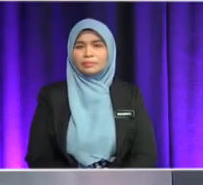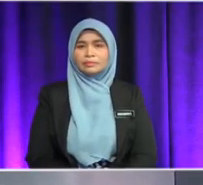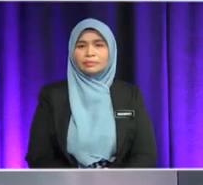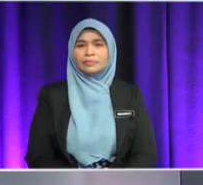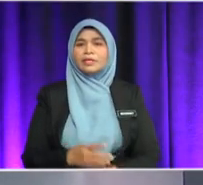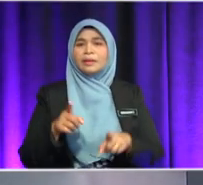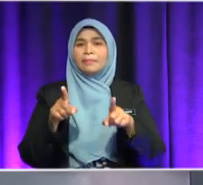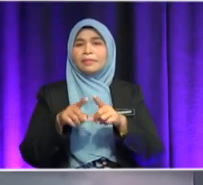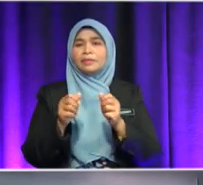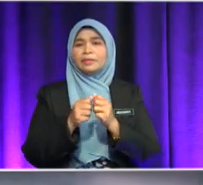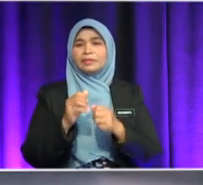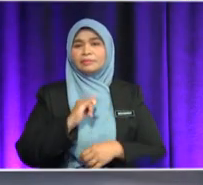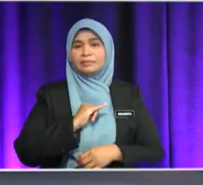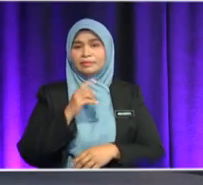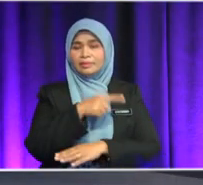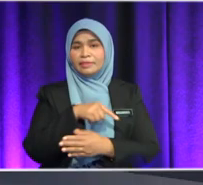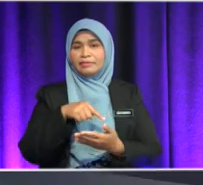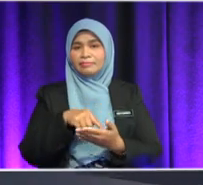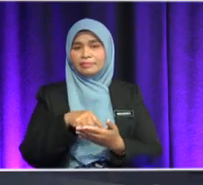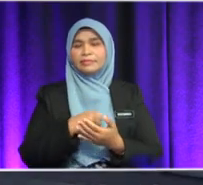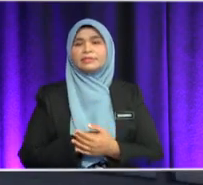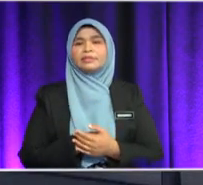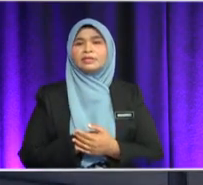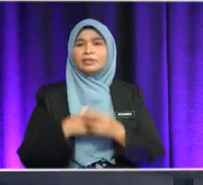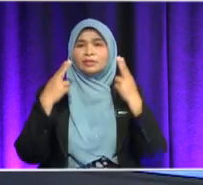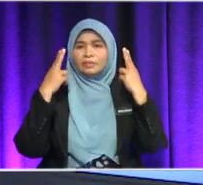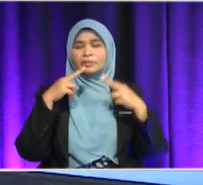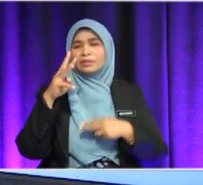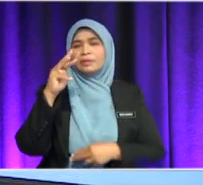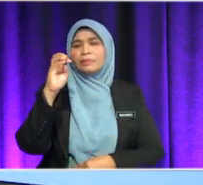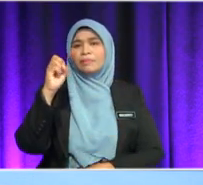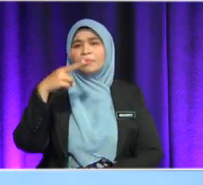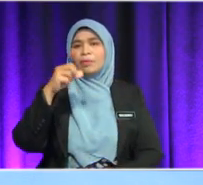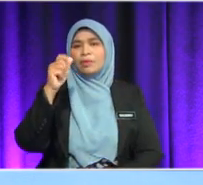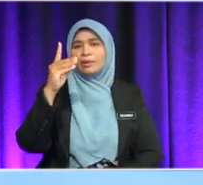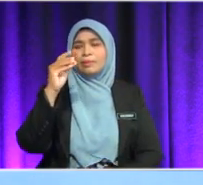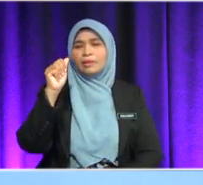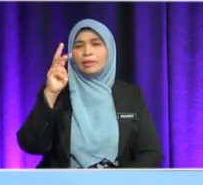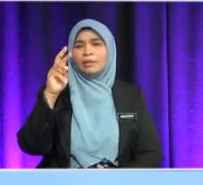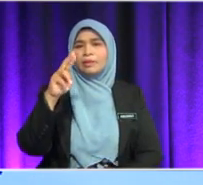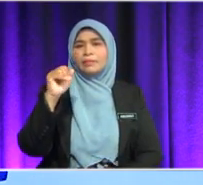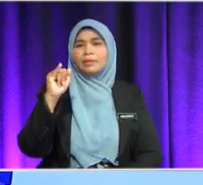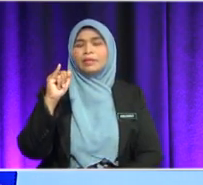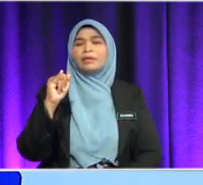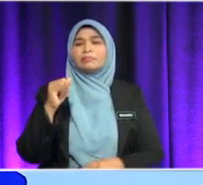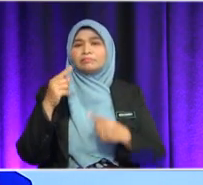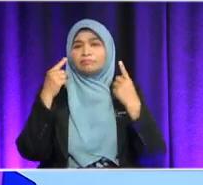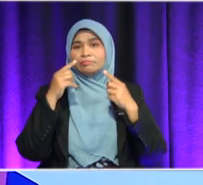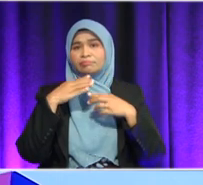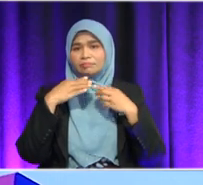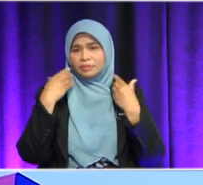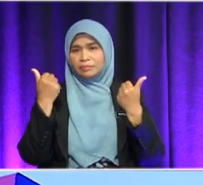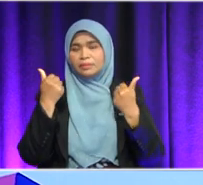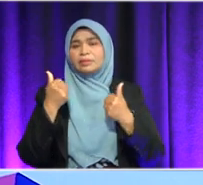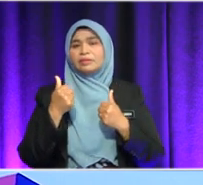bersama dengan saya ini kalau bukan siapa lagi Ustadz Muhammad Amri Mat Husein guru Cemerlang pendidikan Islam